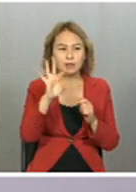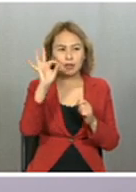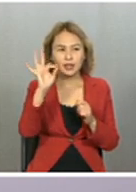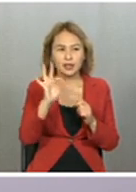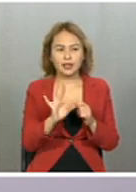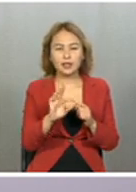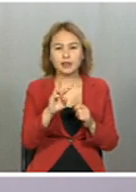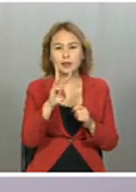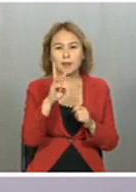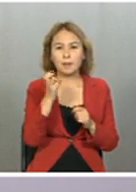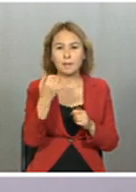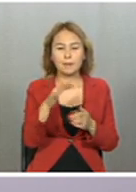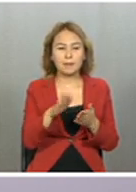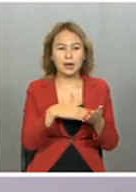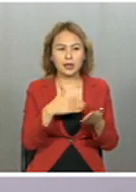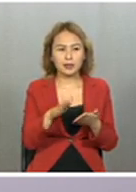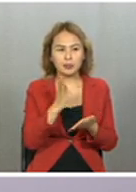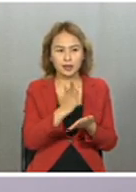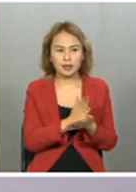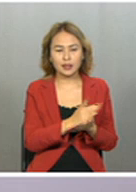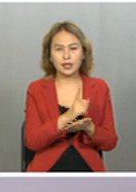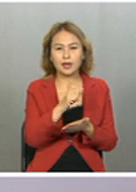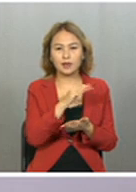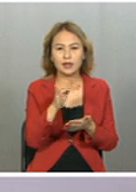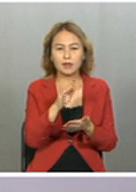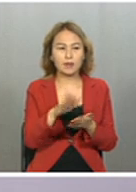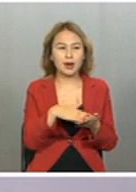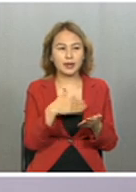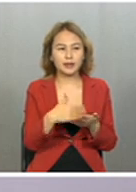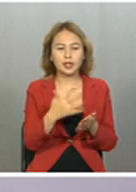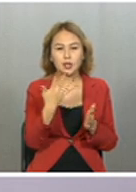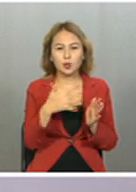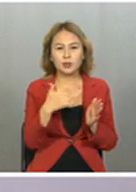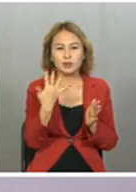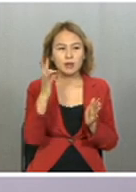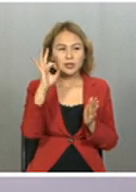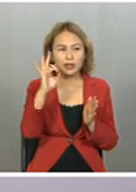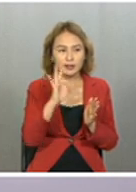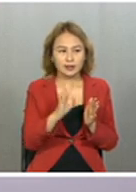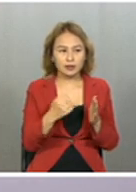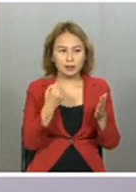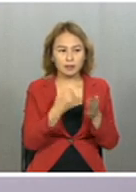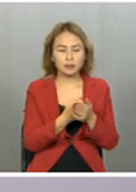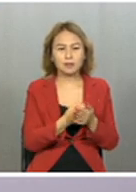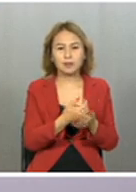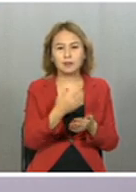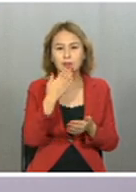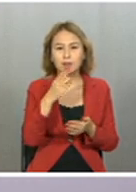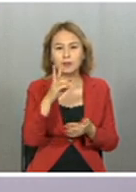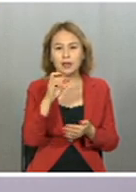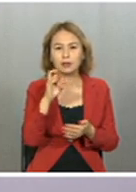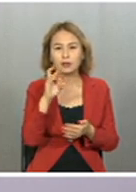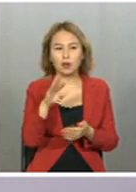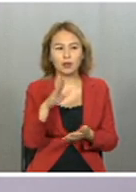5% эфир майы болады. Эфир майында 55%-ға дейін ментол